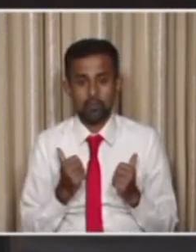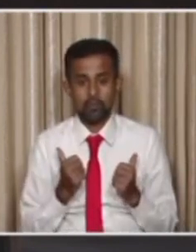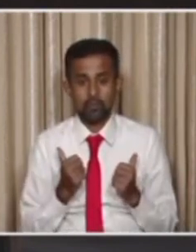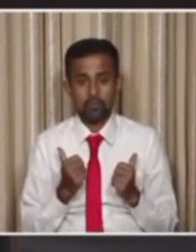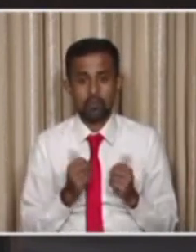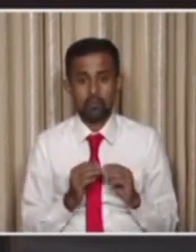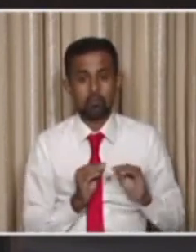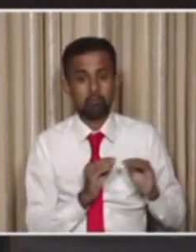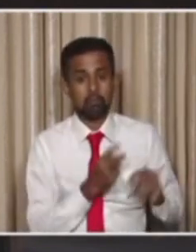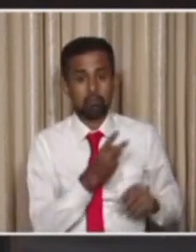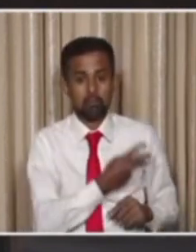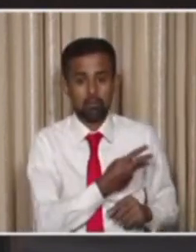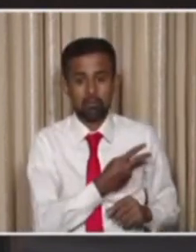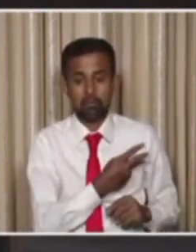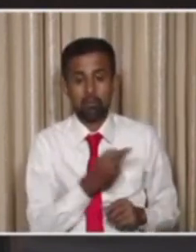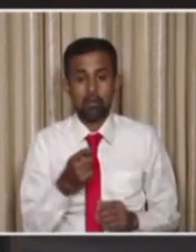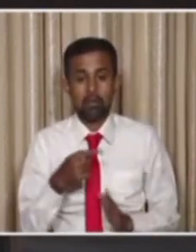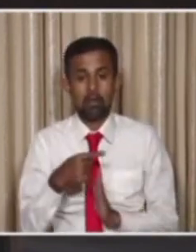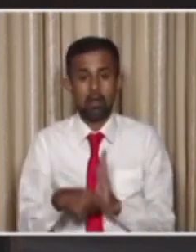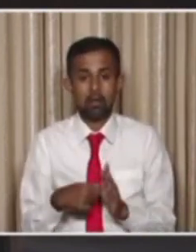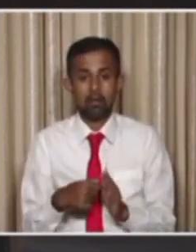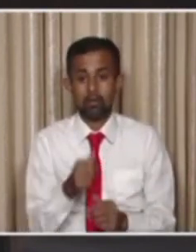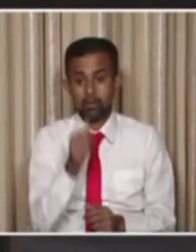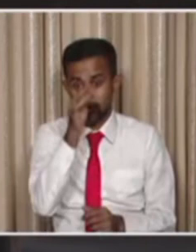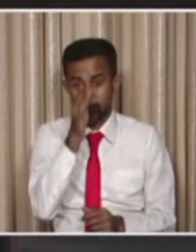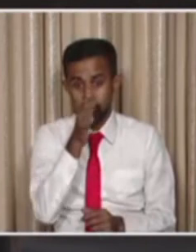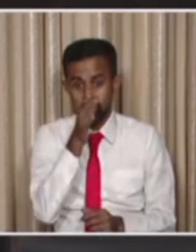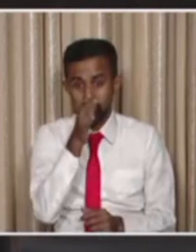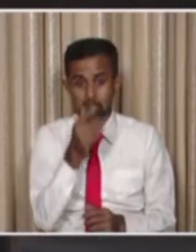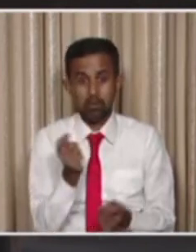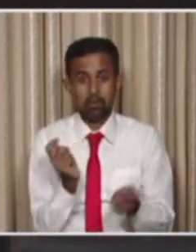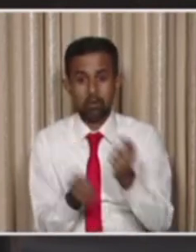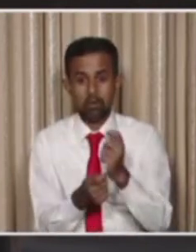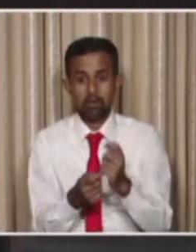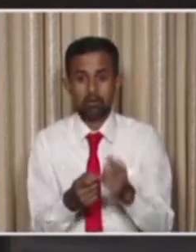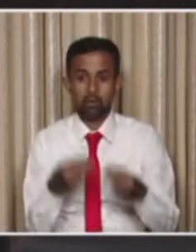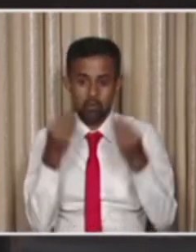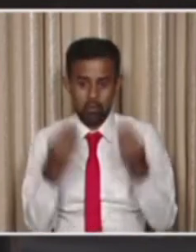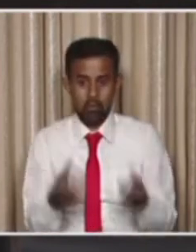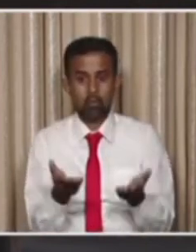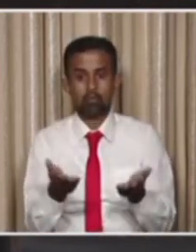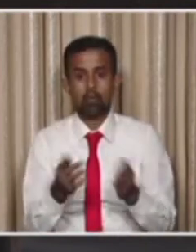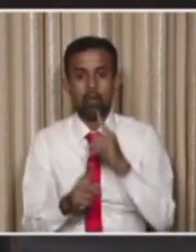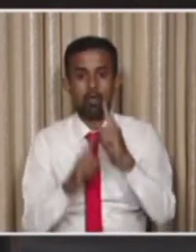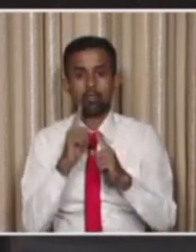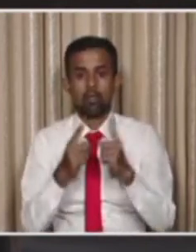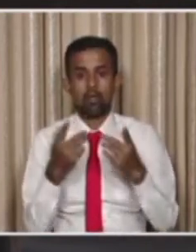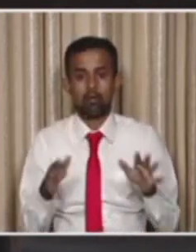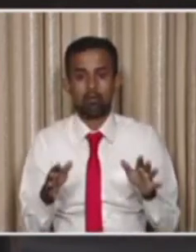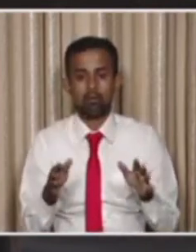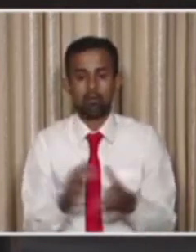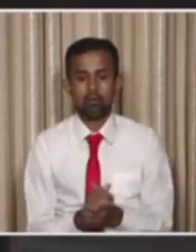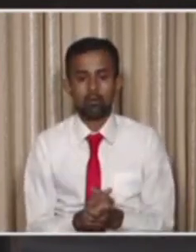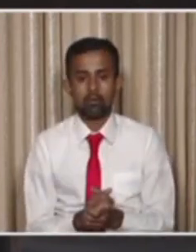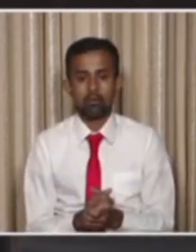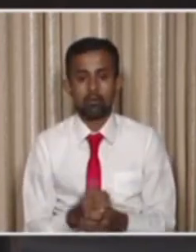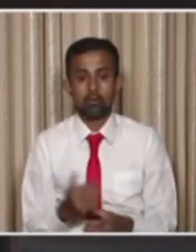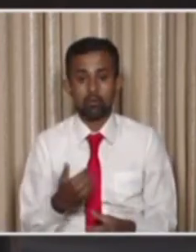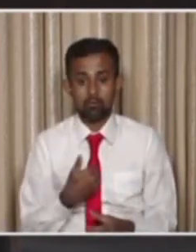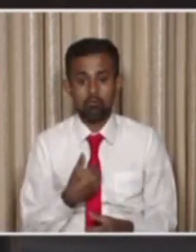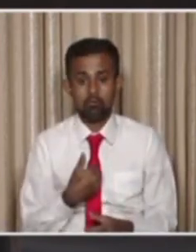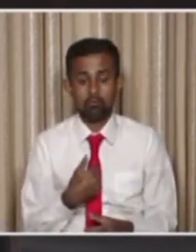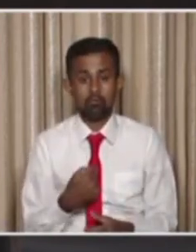පසුවට තියලා මේ රටේ දූෂණේ මේ මේ ක්‍රිකට් එක කරන අපරාධය ගැන කතා කළේ. ඉතින් මේ මේගොල්ලෝ දැන් මට දාලා